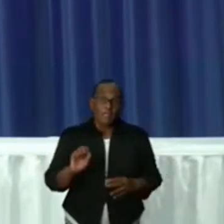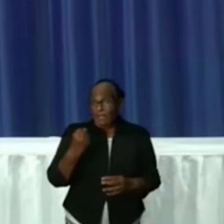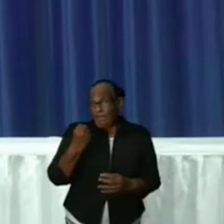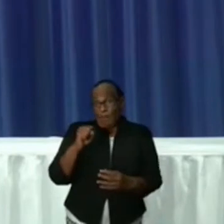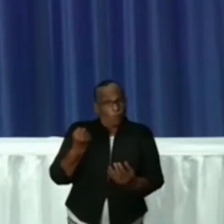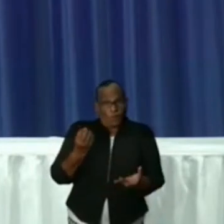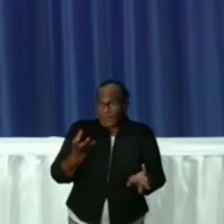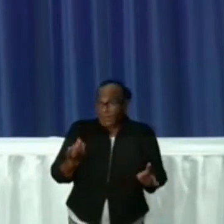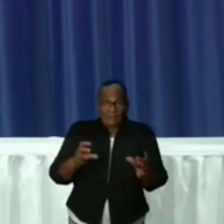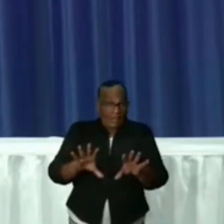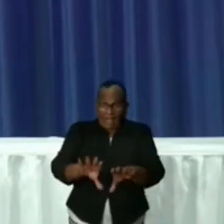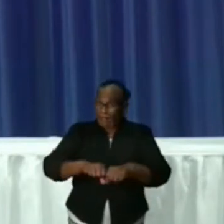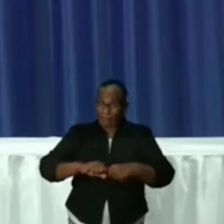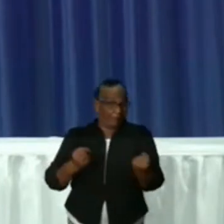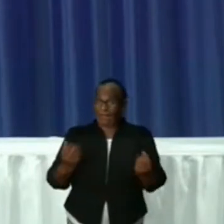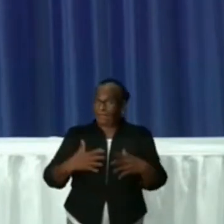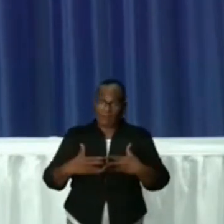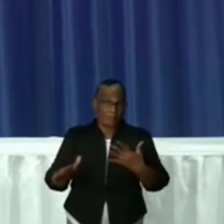dragen.